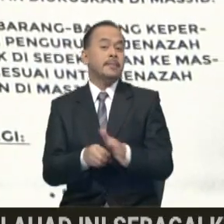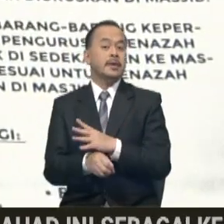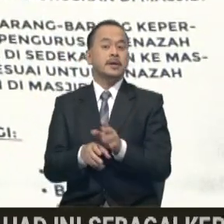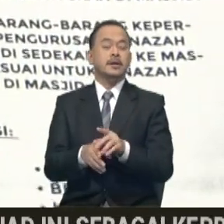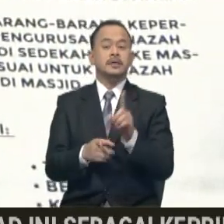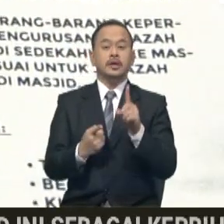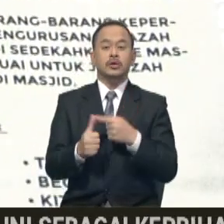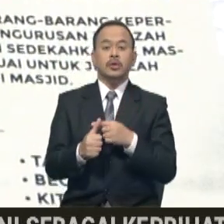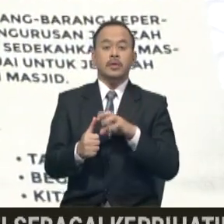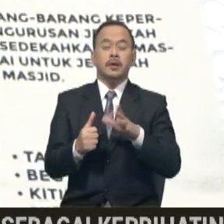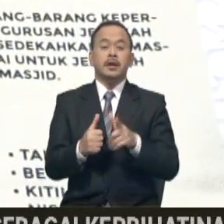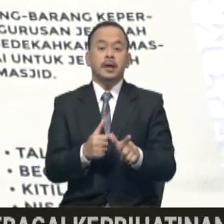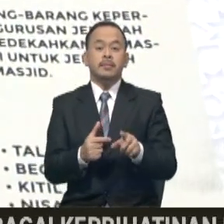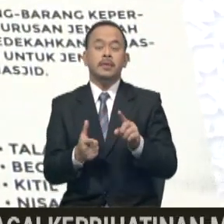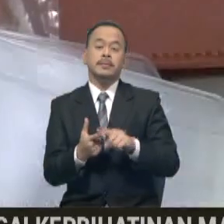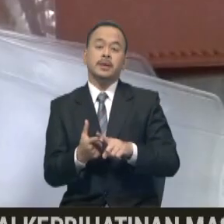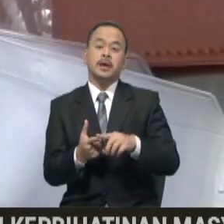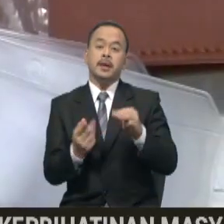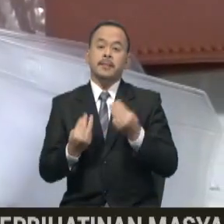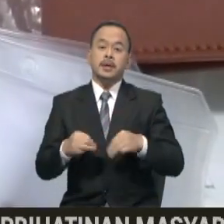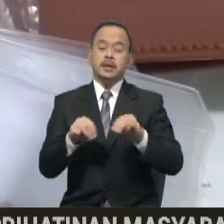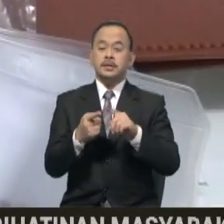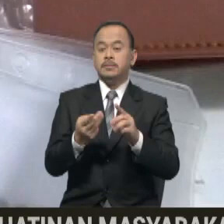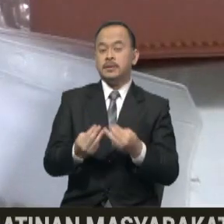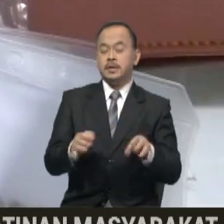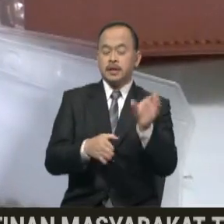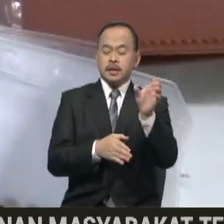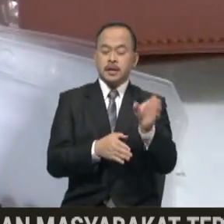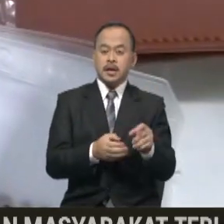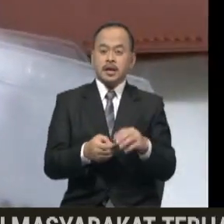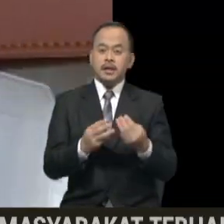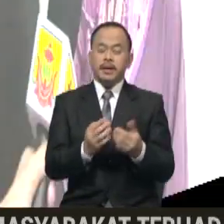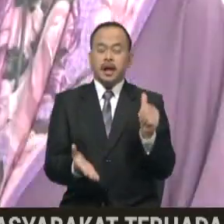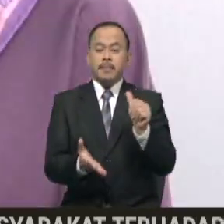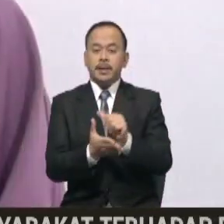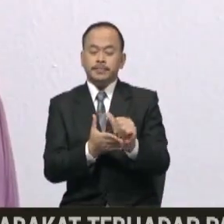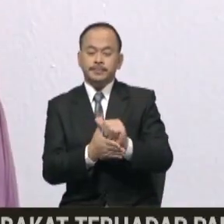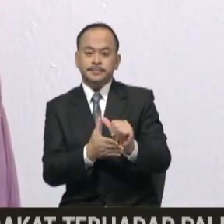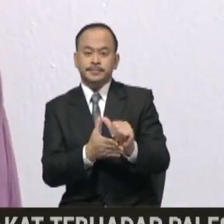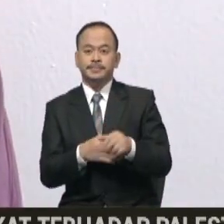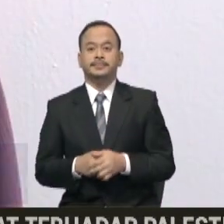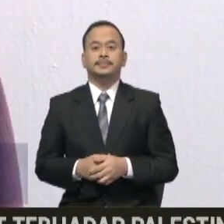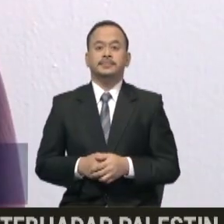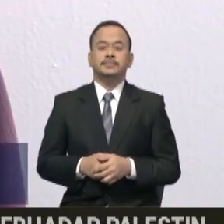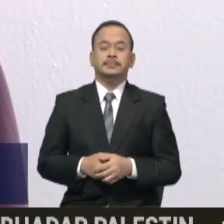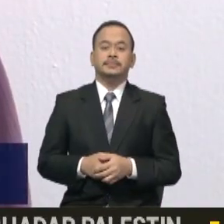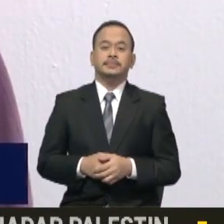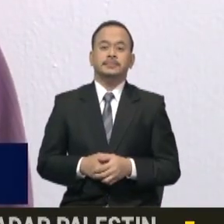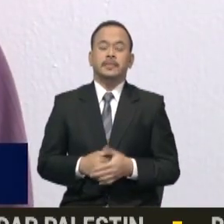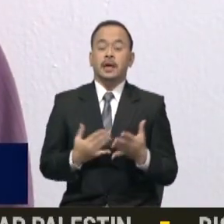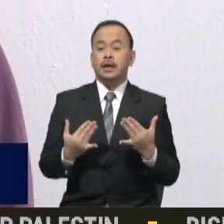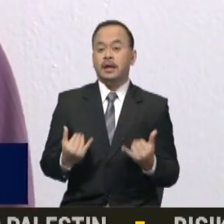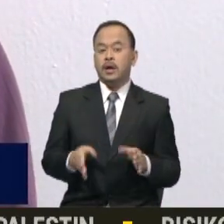lengkap, set masjid dan nisan, set masjid dan set amal jariah. Selain itu, masa ini